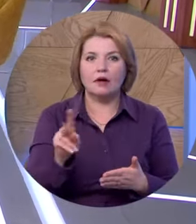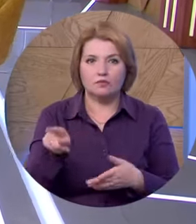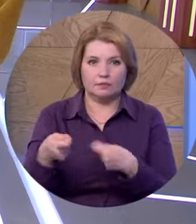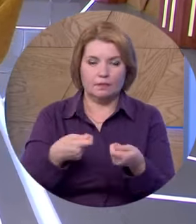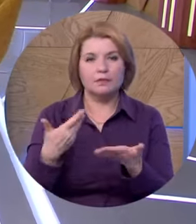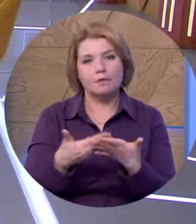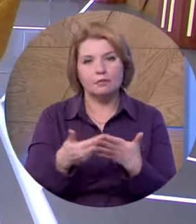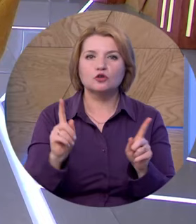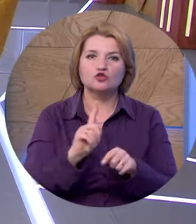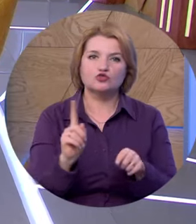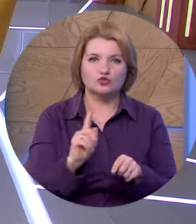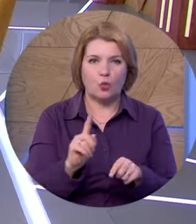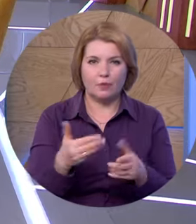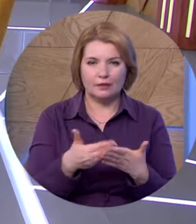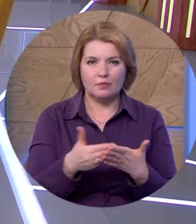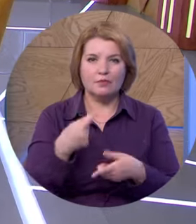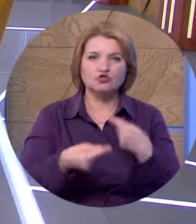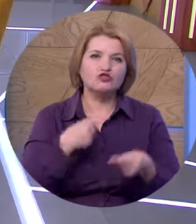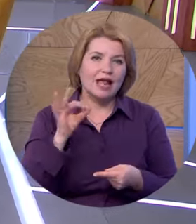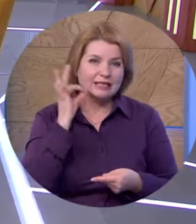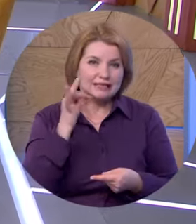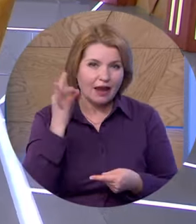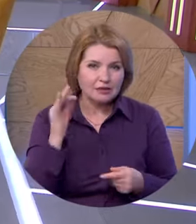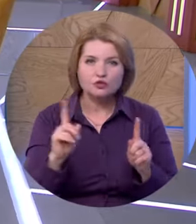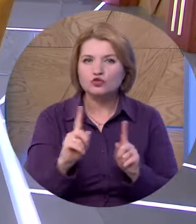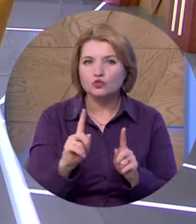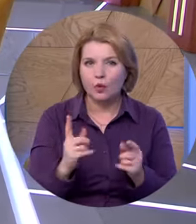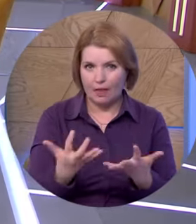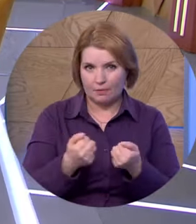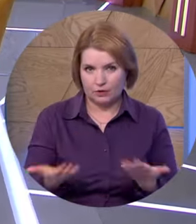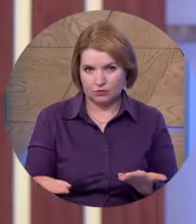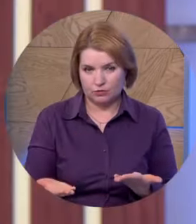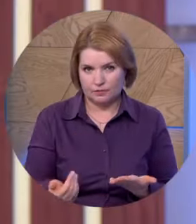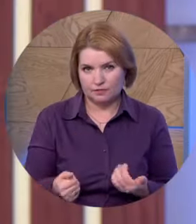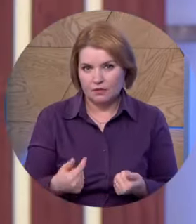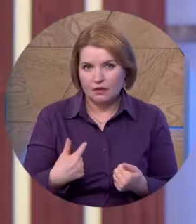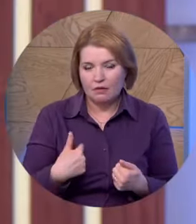получить. Я не помню, кто из классиков, но абсолютно точно сказал, что лесть унижает человека.